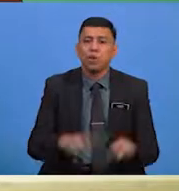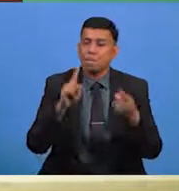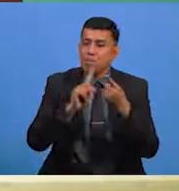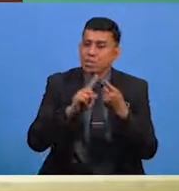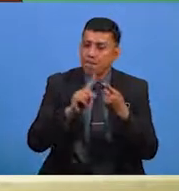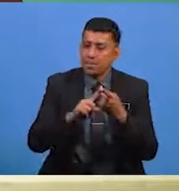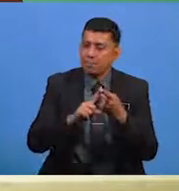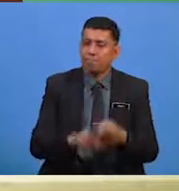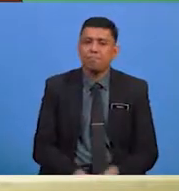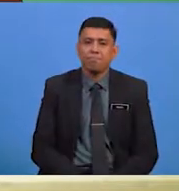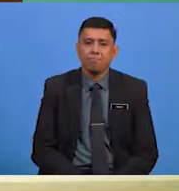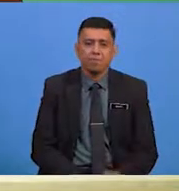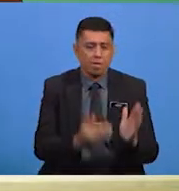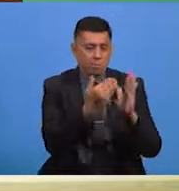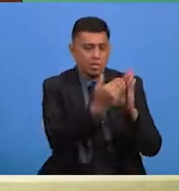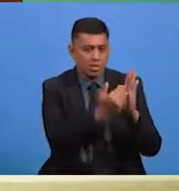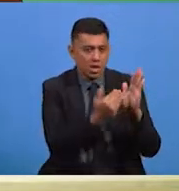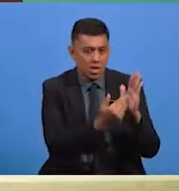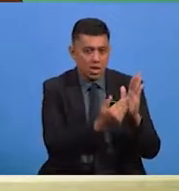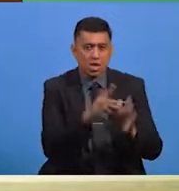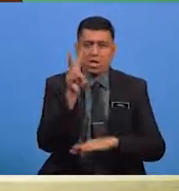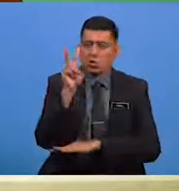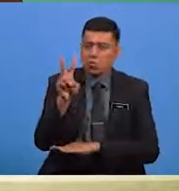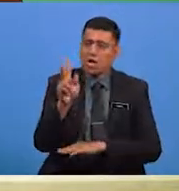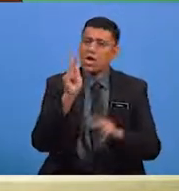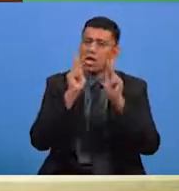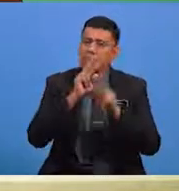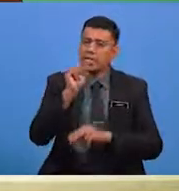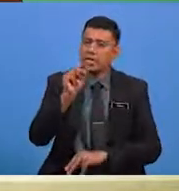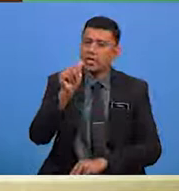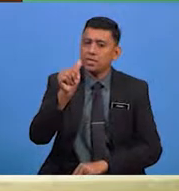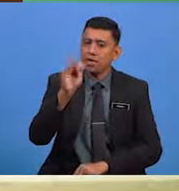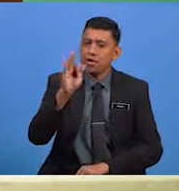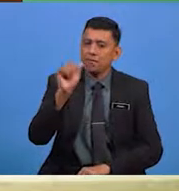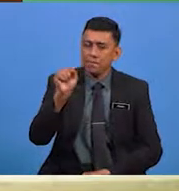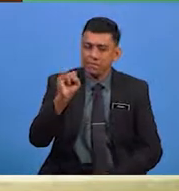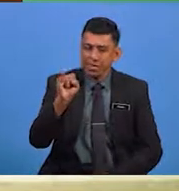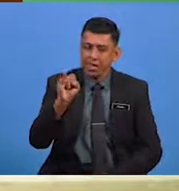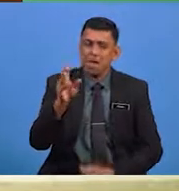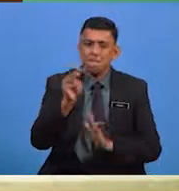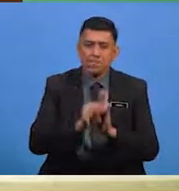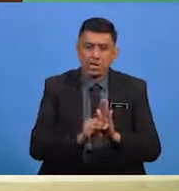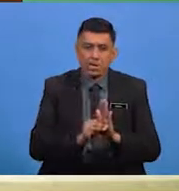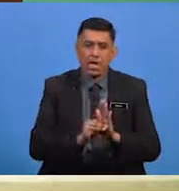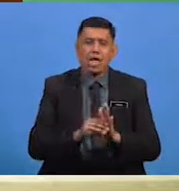Pertama, menyenaraikan dua kata nafi berdasarkan video.